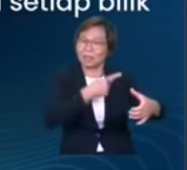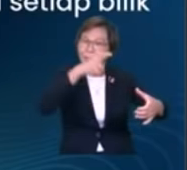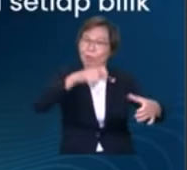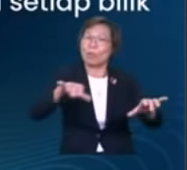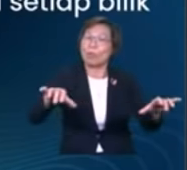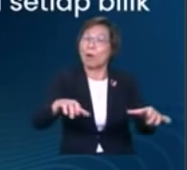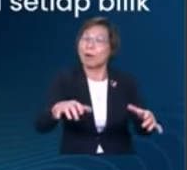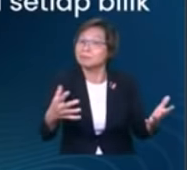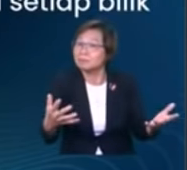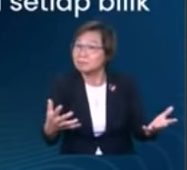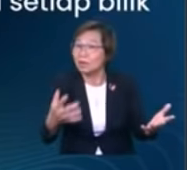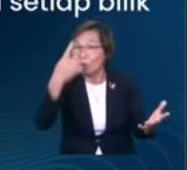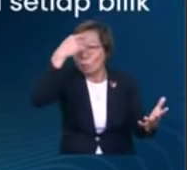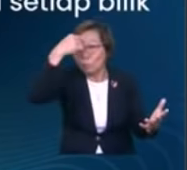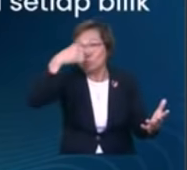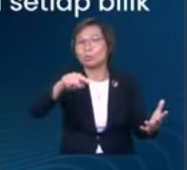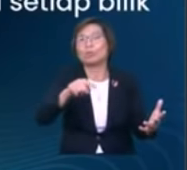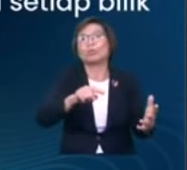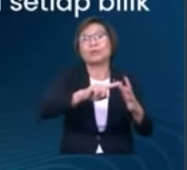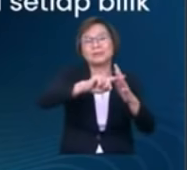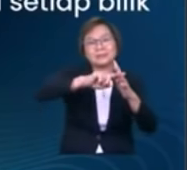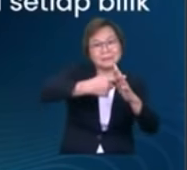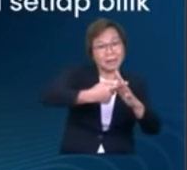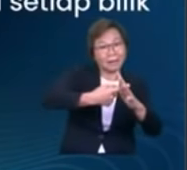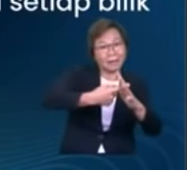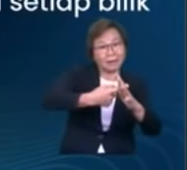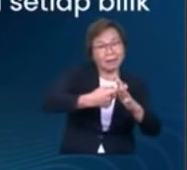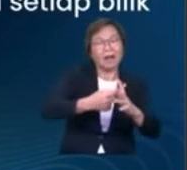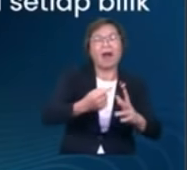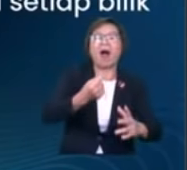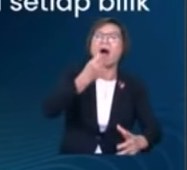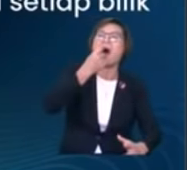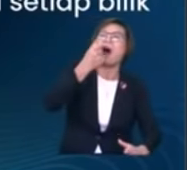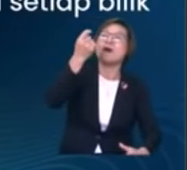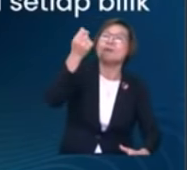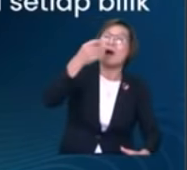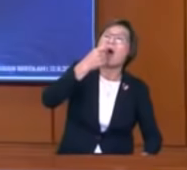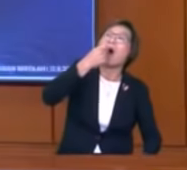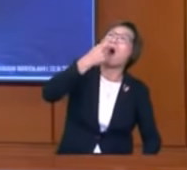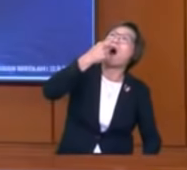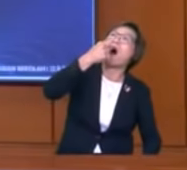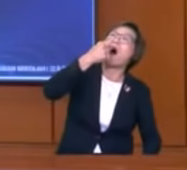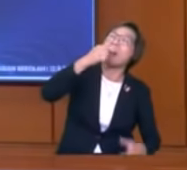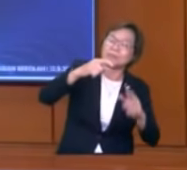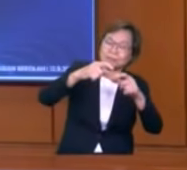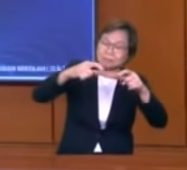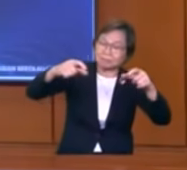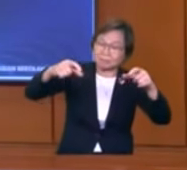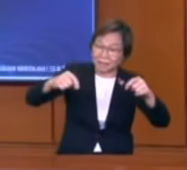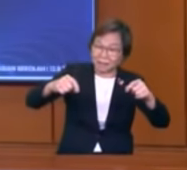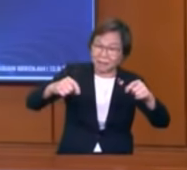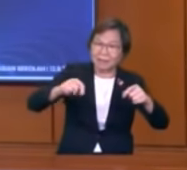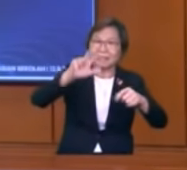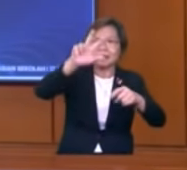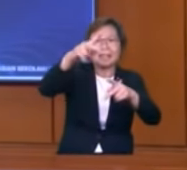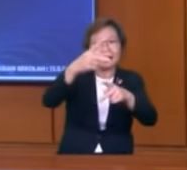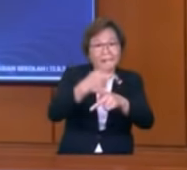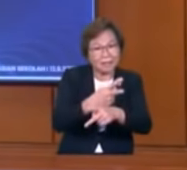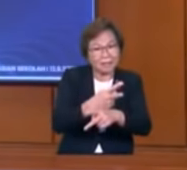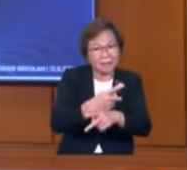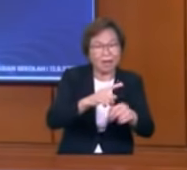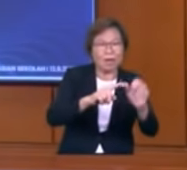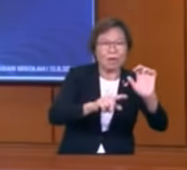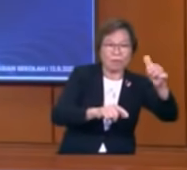laksanakan adalah untuk melaksanakan celaba test kit atau ujian aillio ini tiga kali